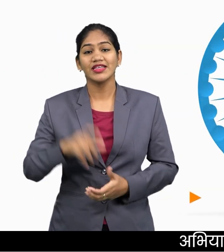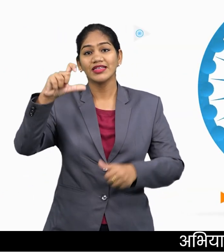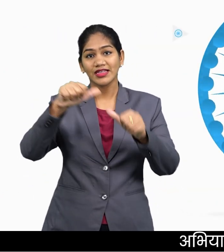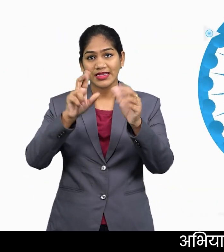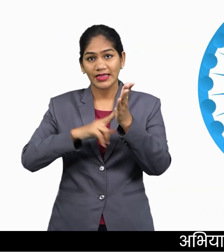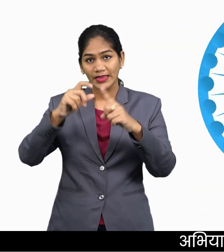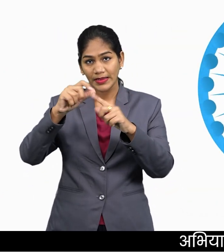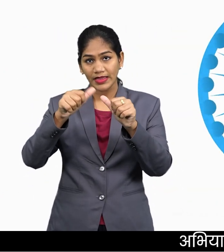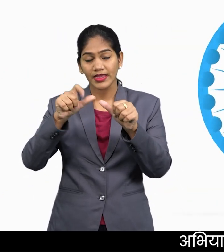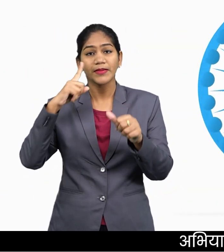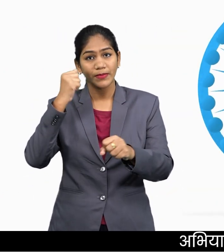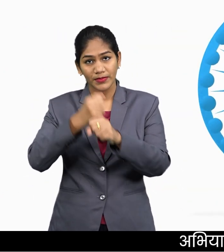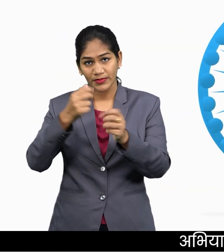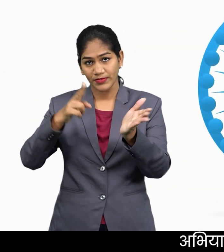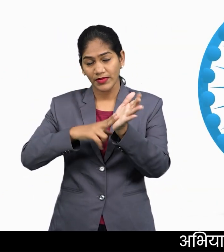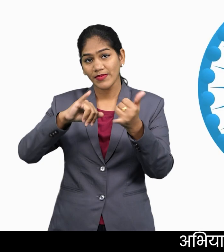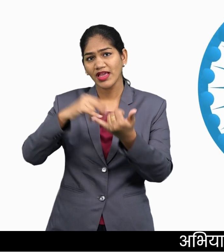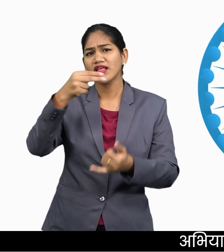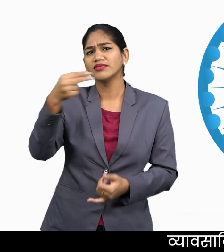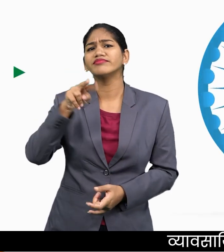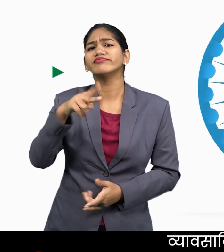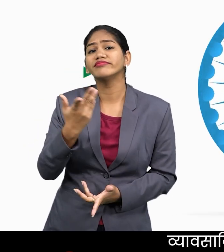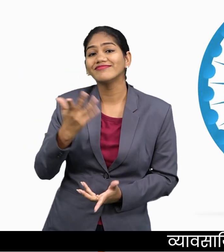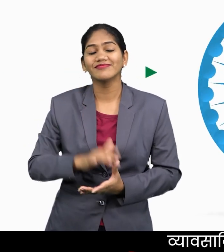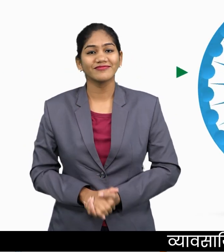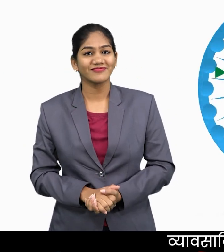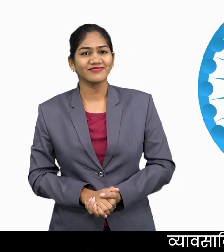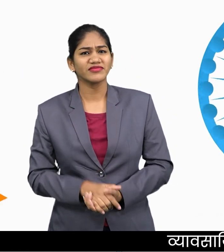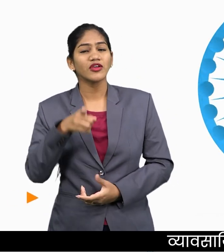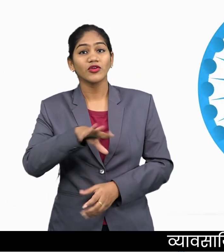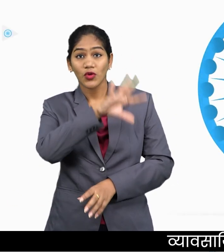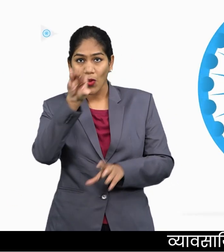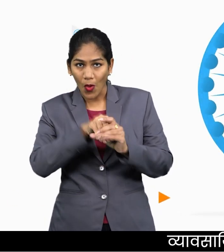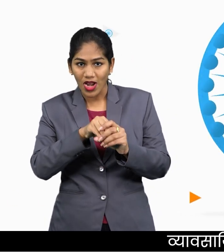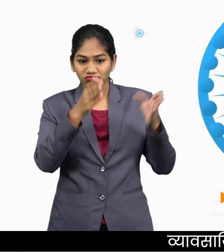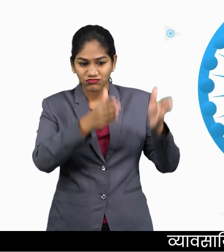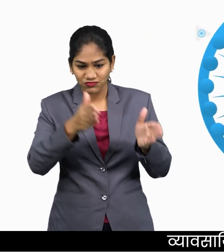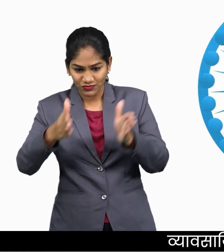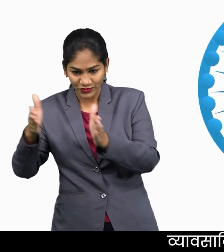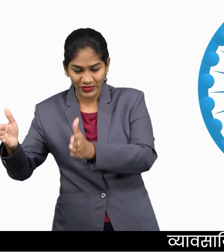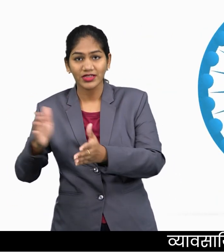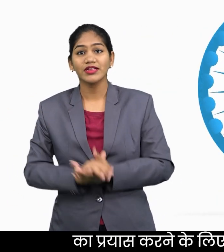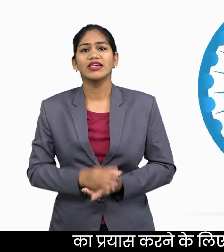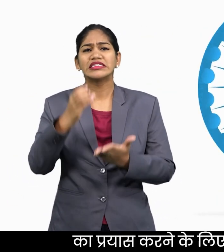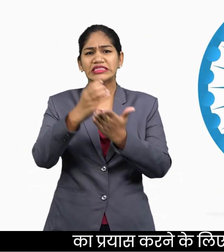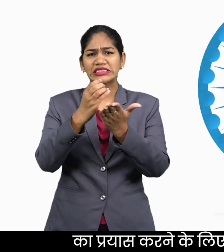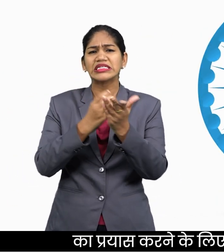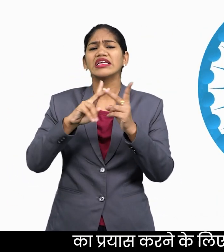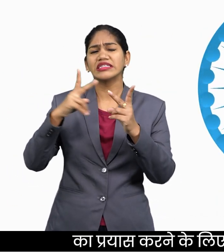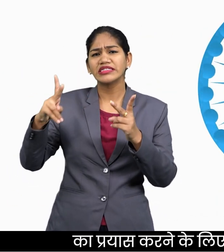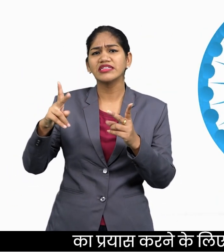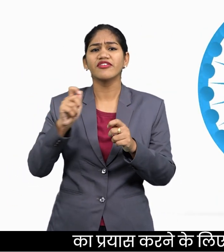अभियान किसी चीज राजनीतिक या व्यावसायिक गतिविधियों को प्राप्त करने का प्रयास करने के